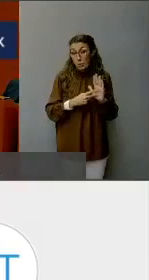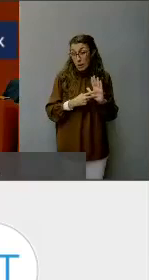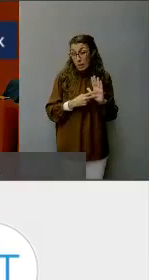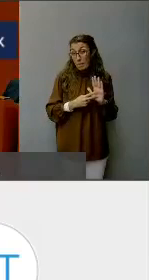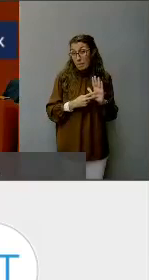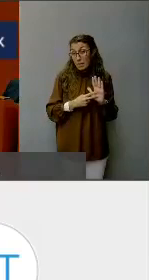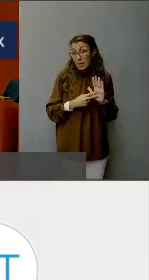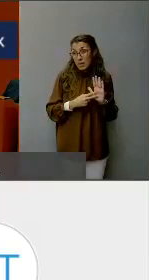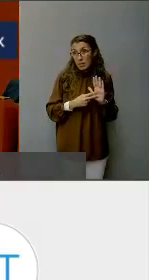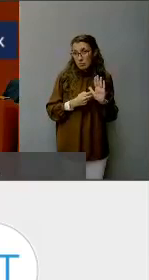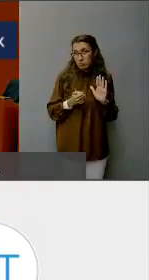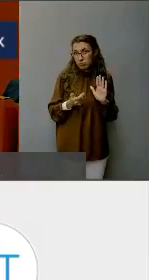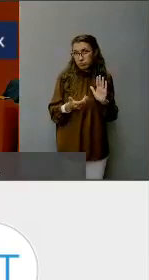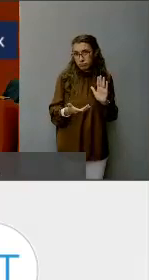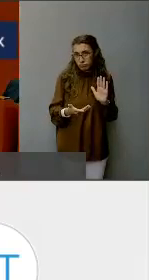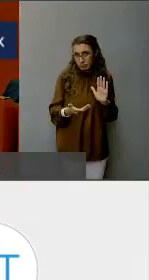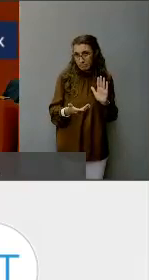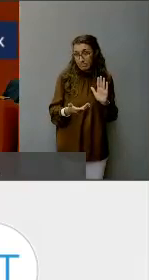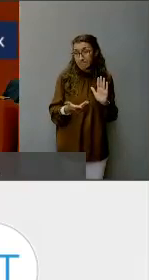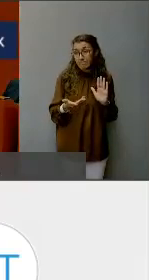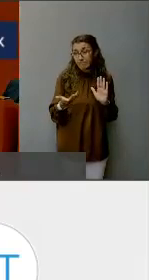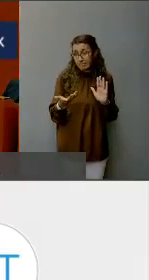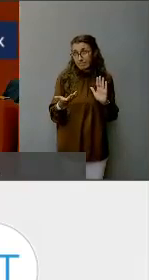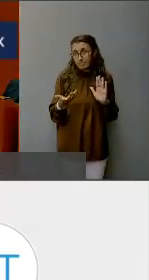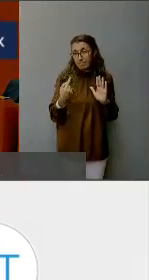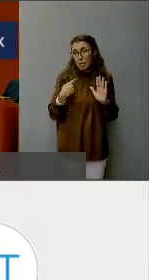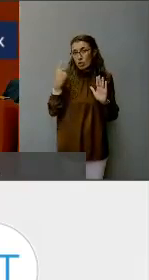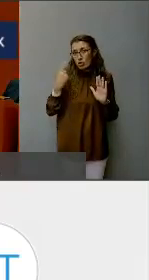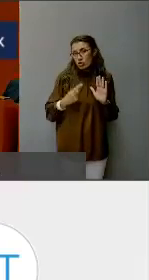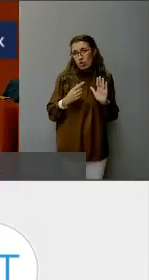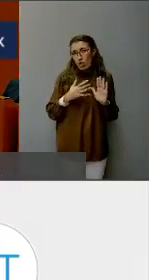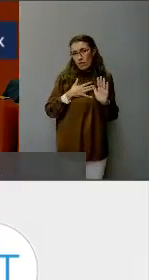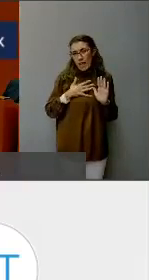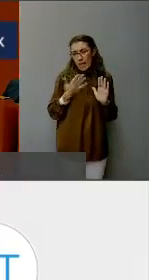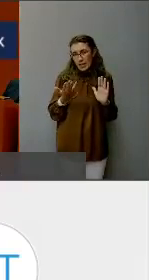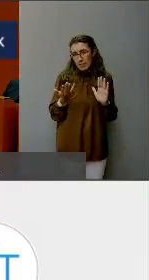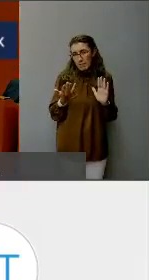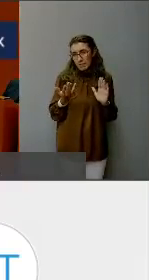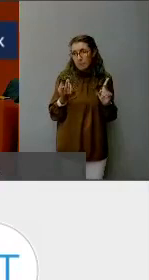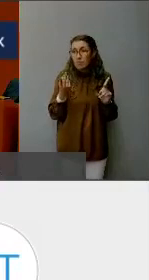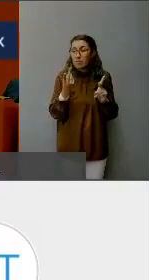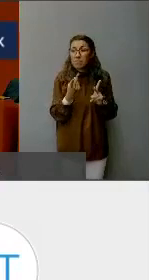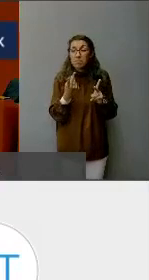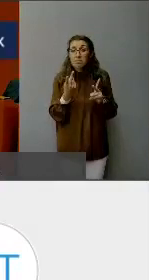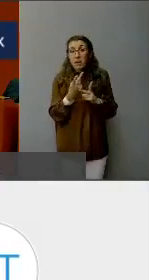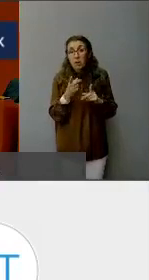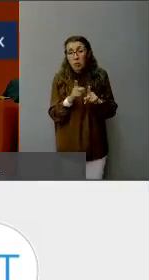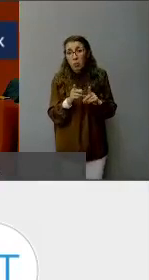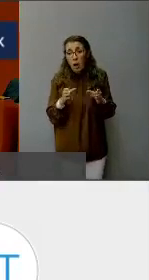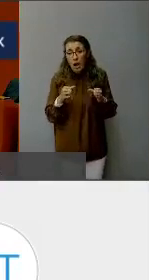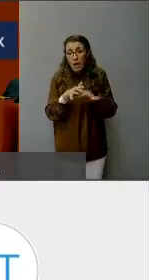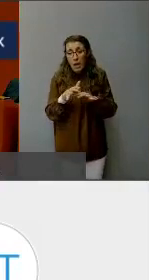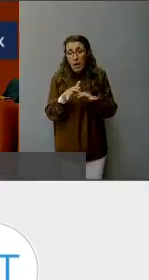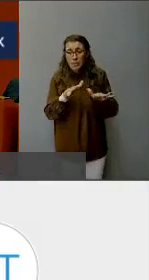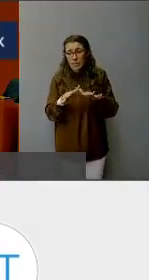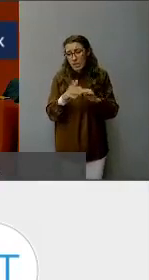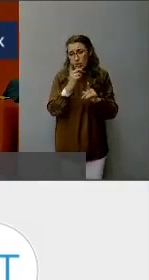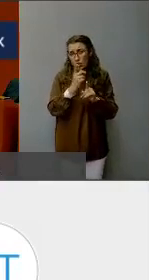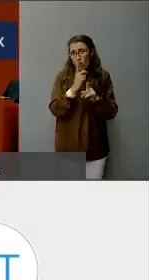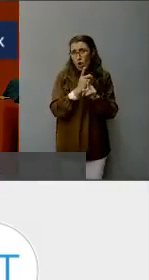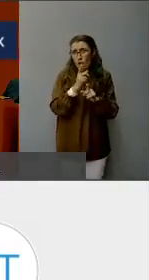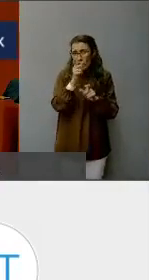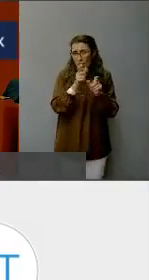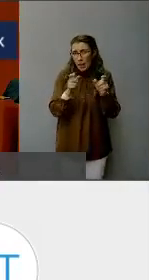palesi sia anche un nostro dovere come dovrebbe essere un dovere della civica amministrazione cercare di tutta la comunità del